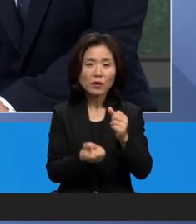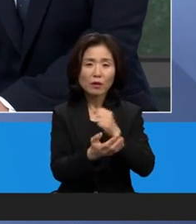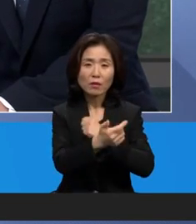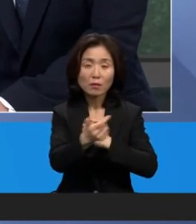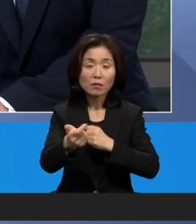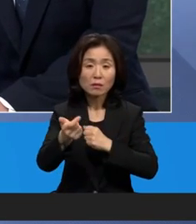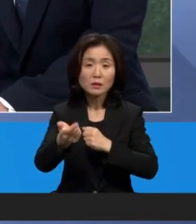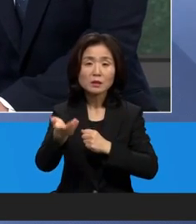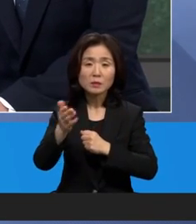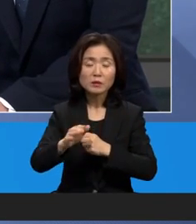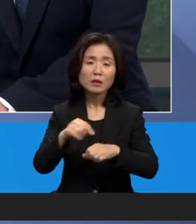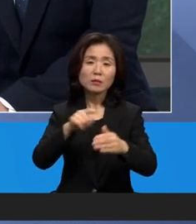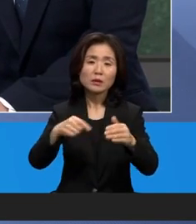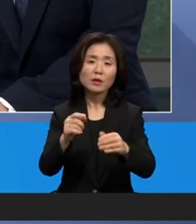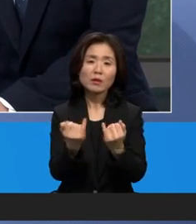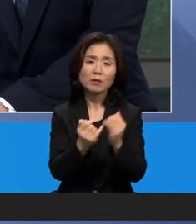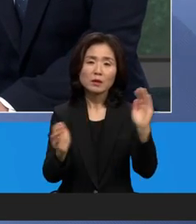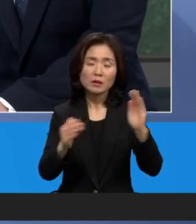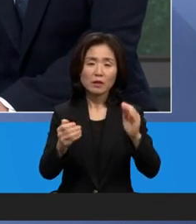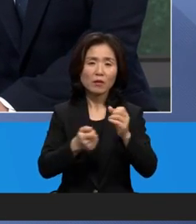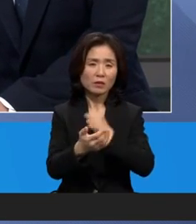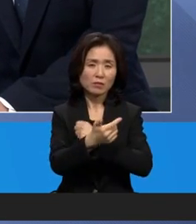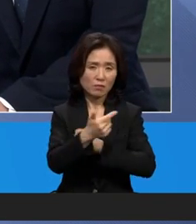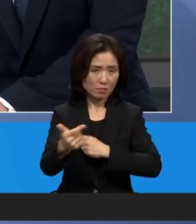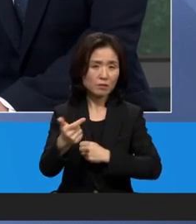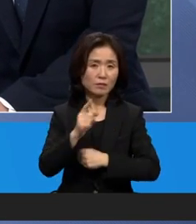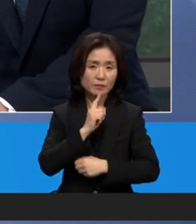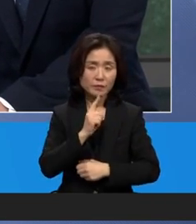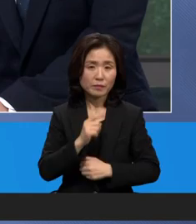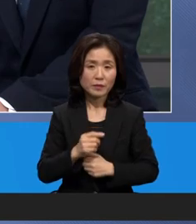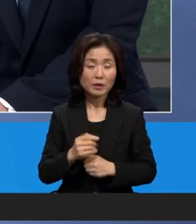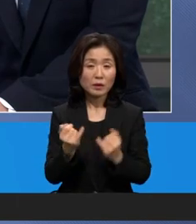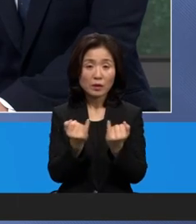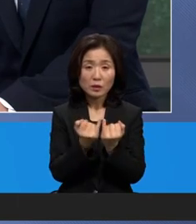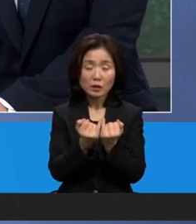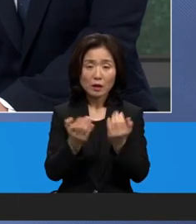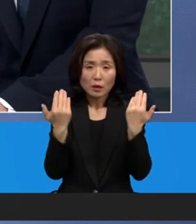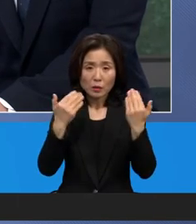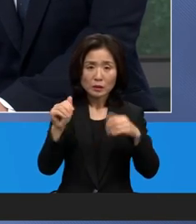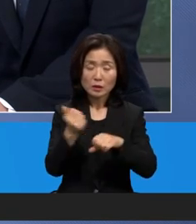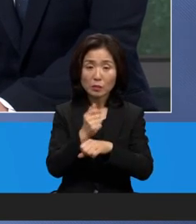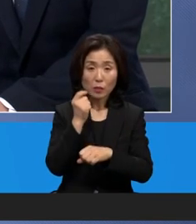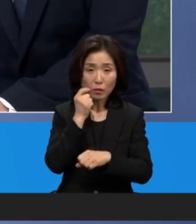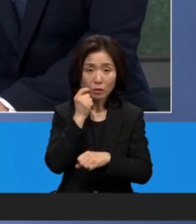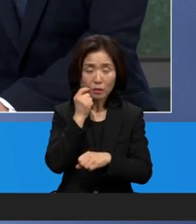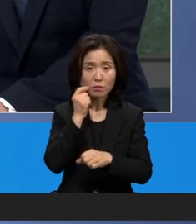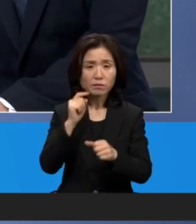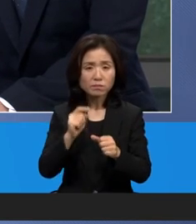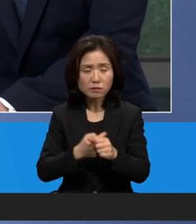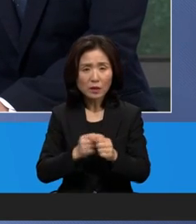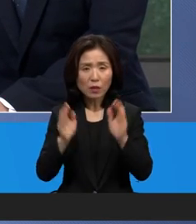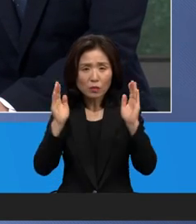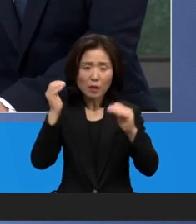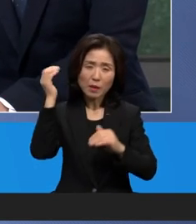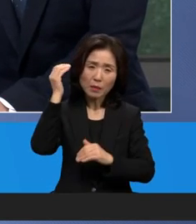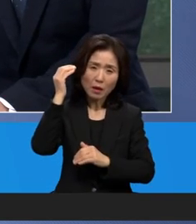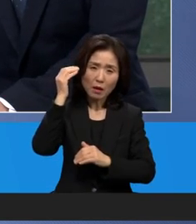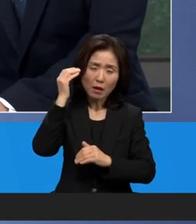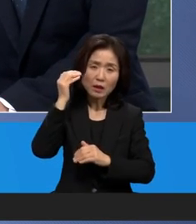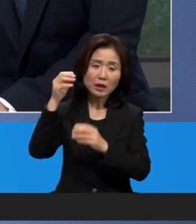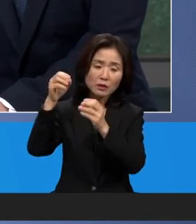여학생에게 미치는 영향이 크다고 지적했습니다 그러면서 여성들이 학교를 못 다닐 경우 학업에 지장을 줄 정도로